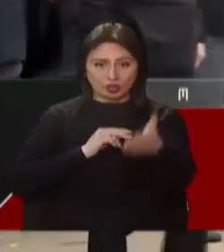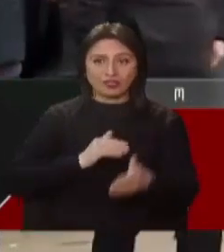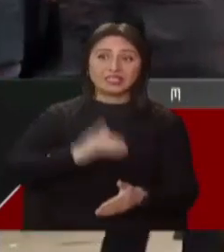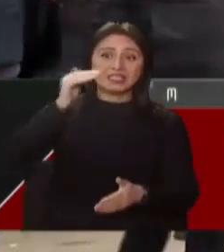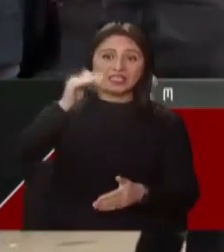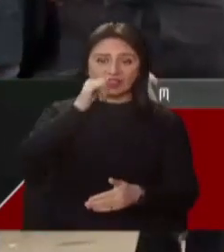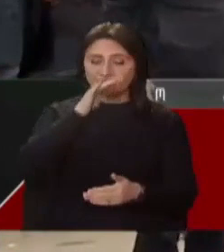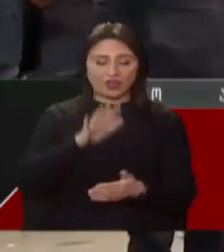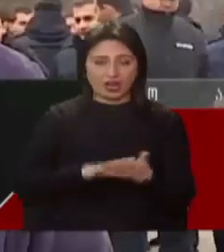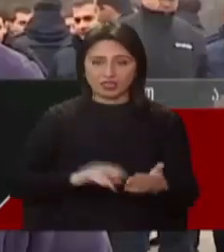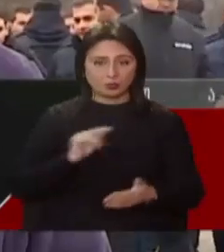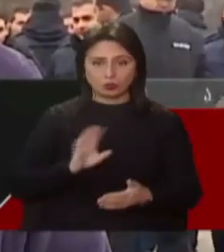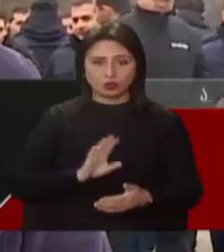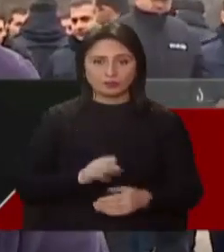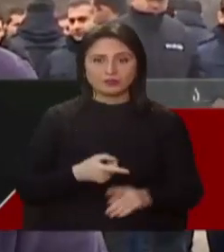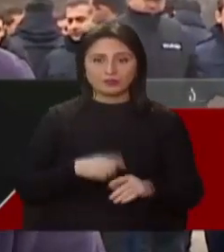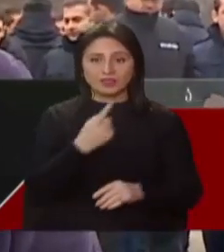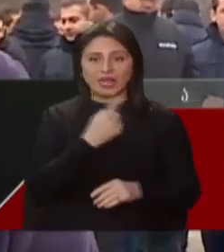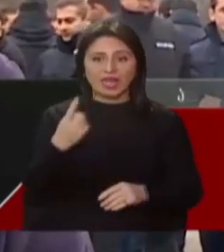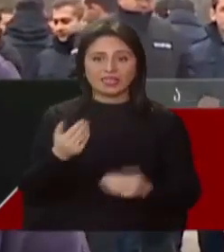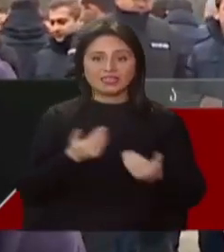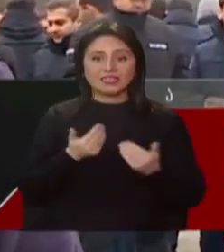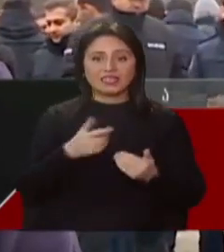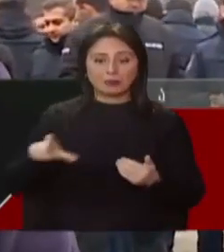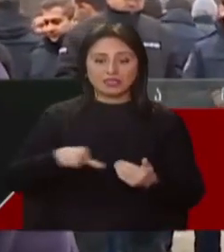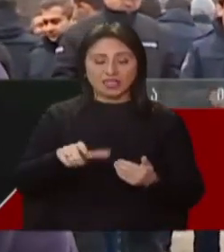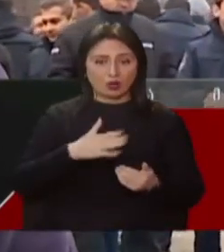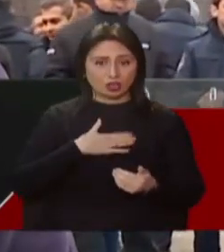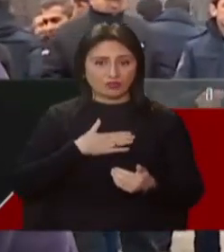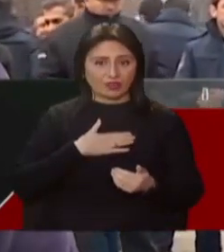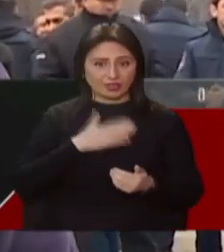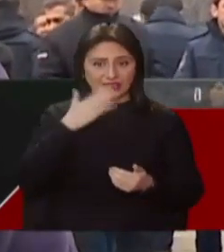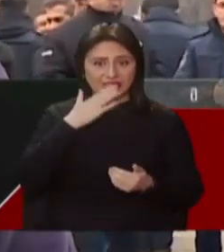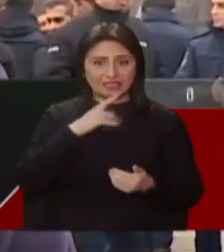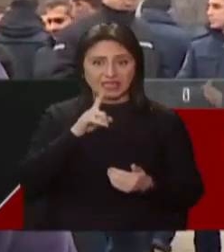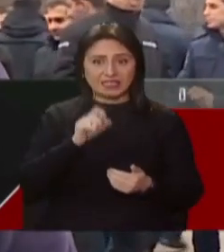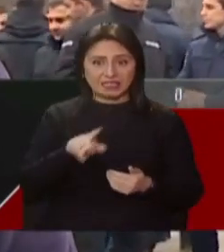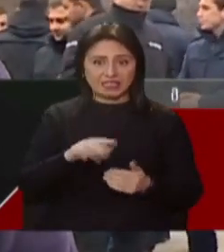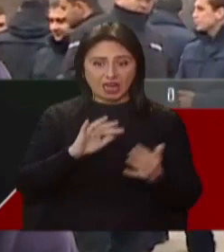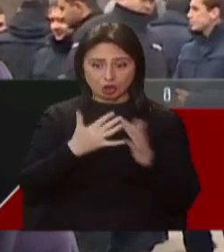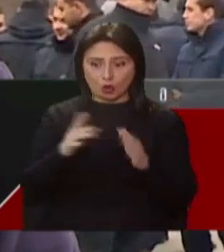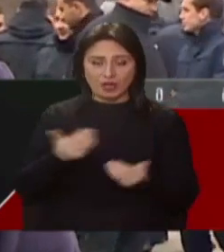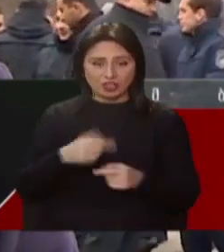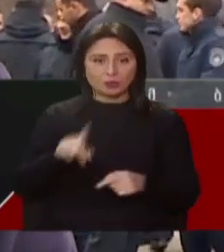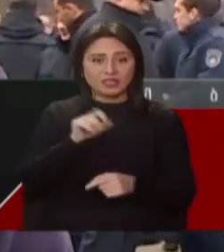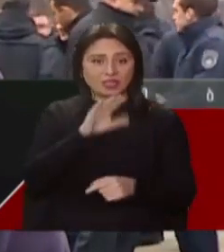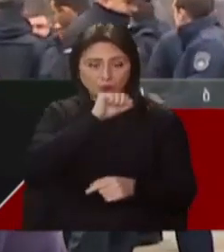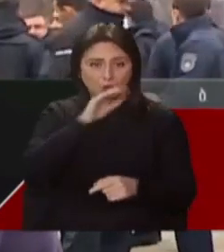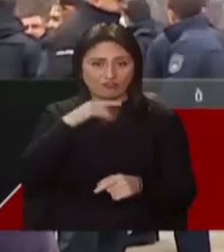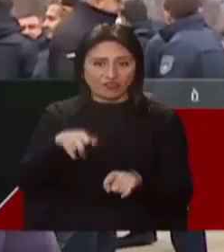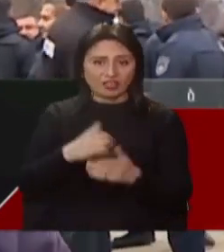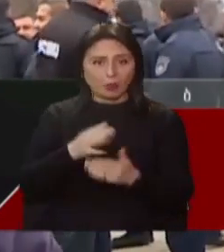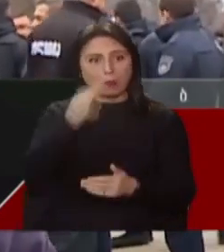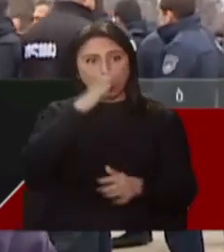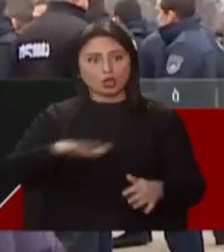ვერ გააგრძელებენ სამუშაოს. Ეგ აგვაქ ერთადერთი საარსებო წყარო არის ეს ჩვენი. Წყლის გულისთვის დასახლდა აქ სოფელი და არა იმიტომ რომ ის